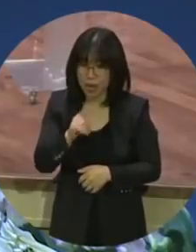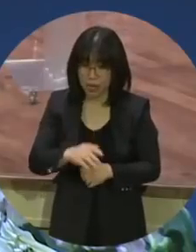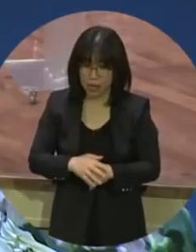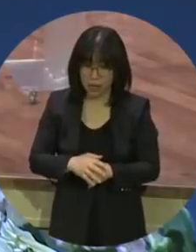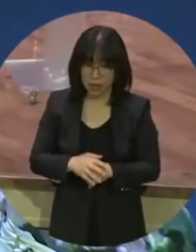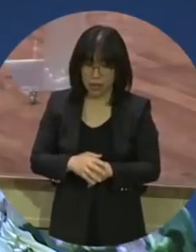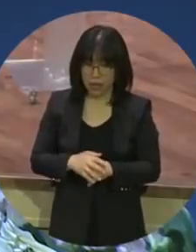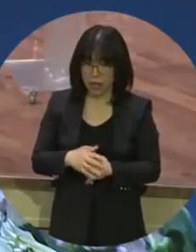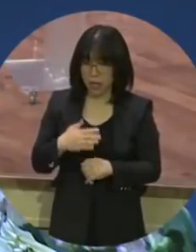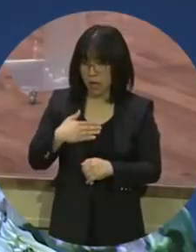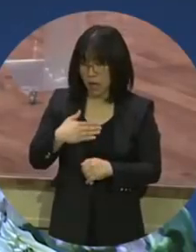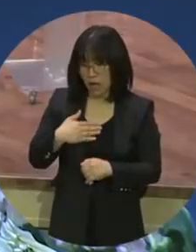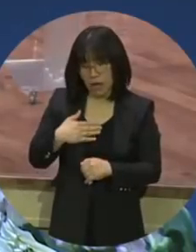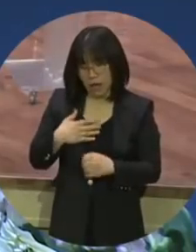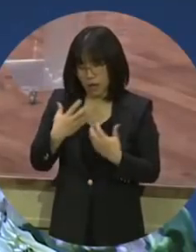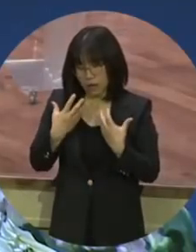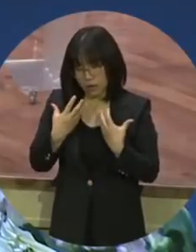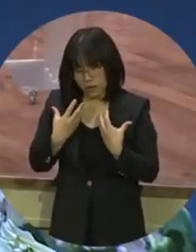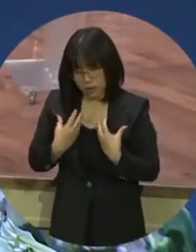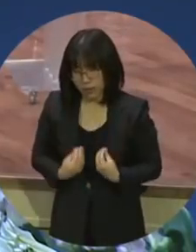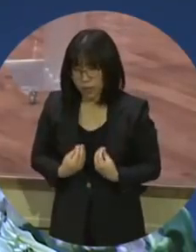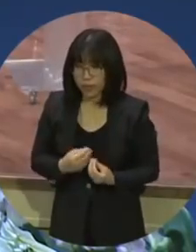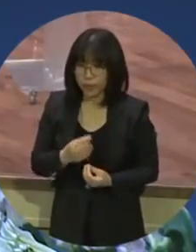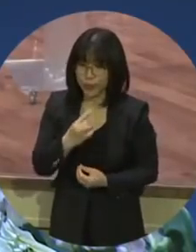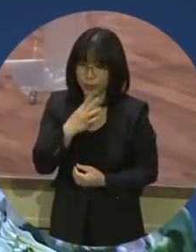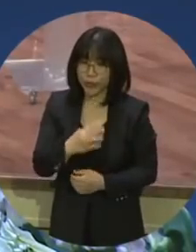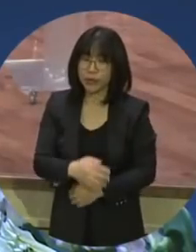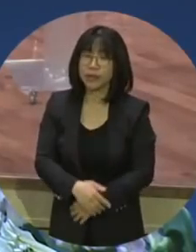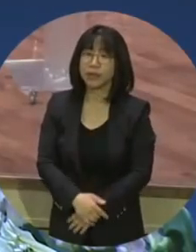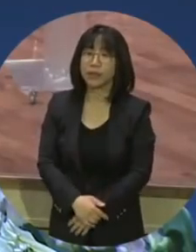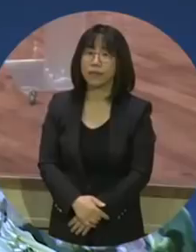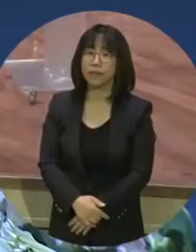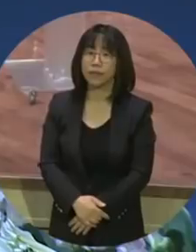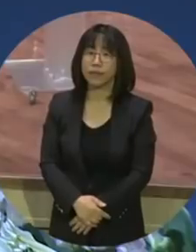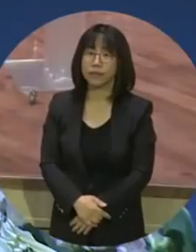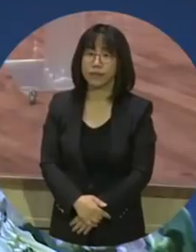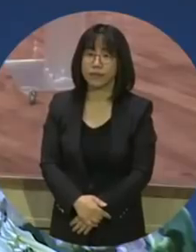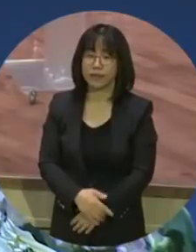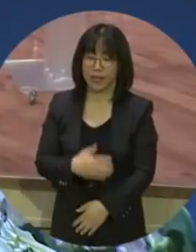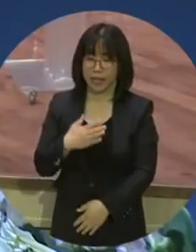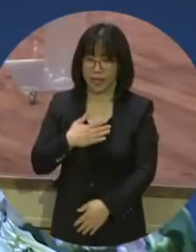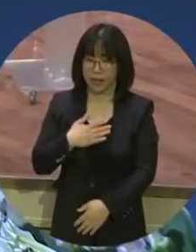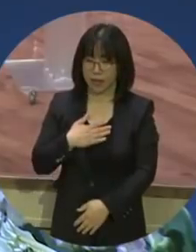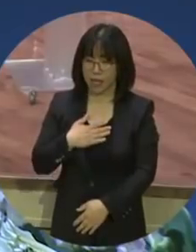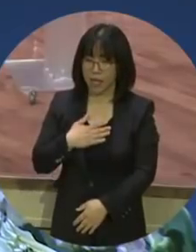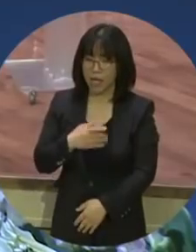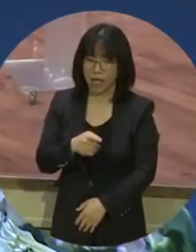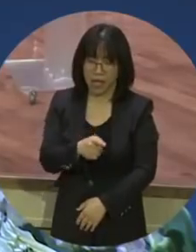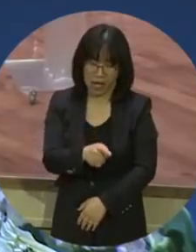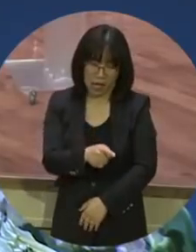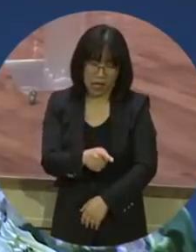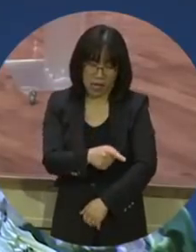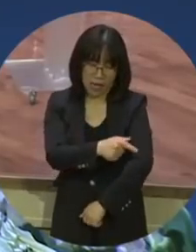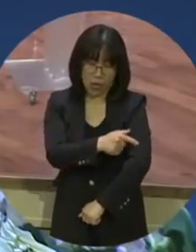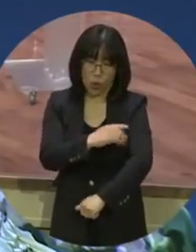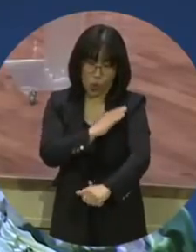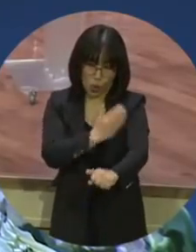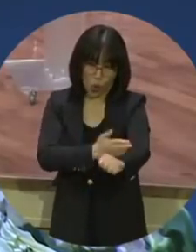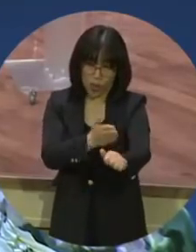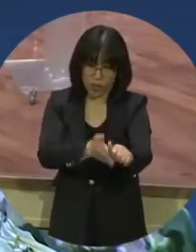주위를 둘러봐도 온통 절망과 고통뿐입니다. 제가 아내되는 우리 권사님의 손을 잡고